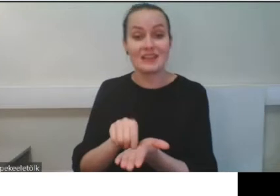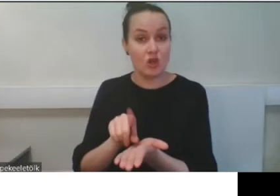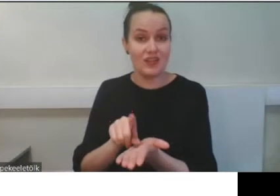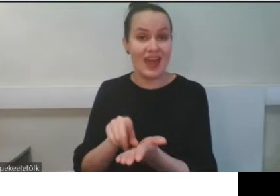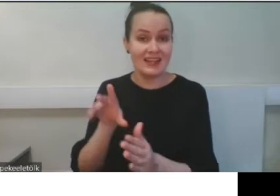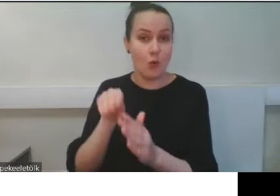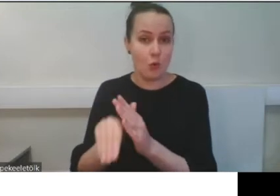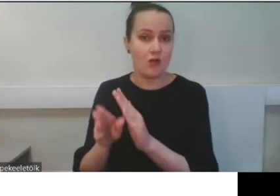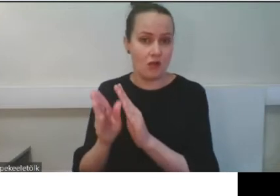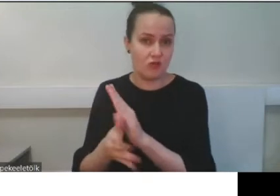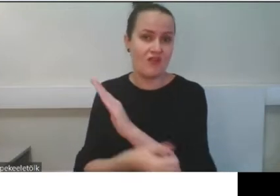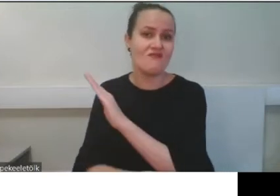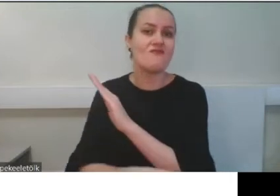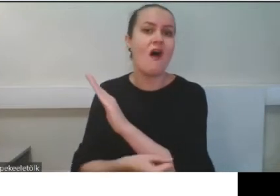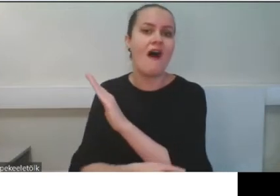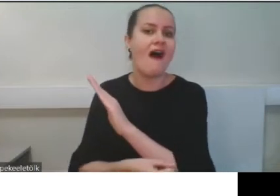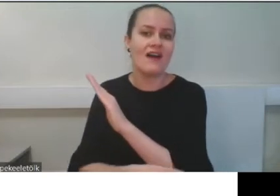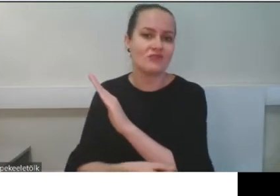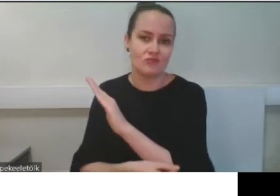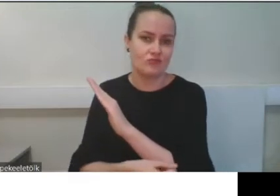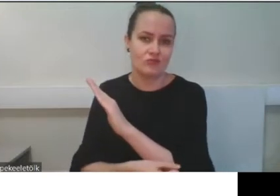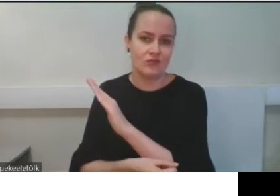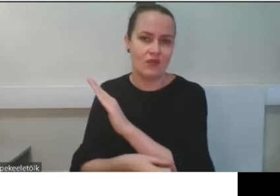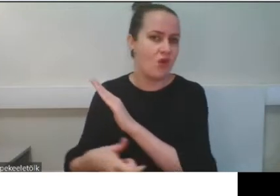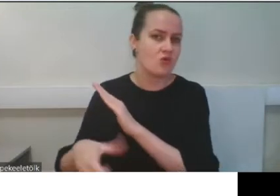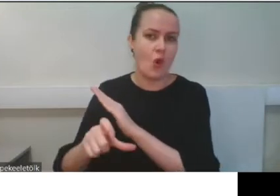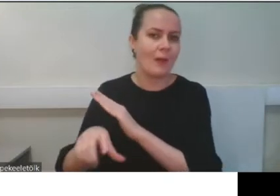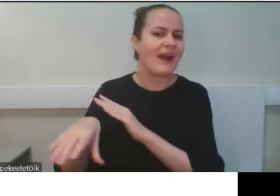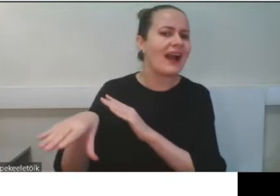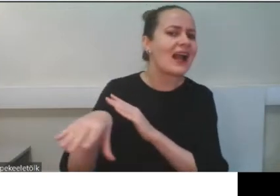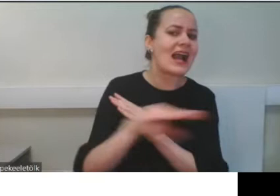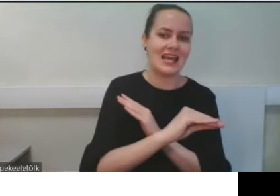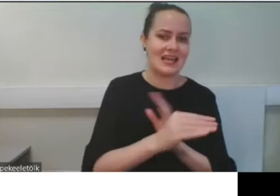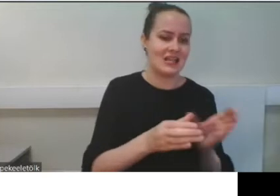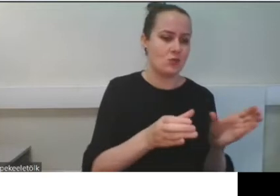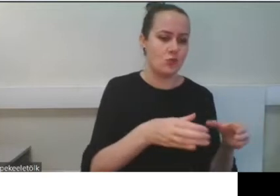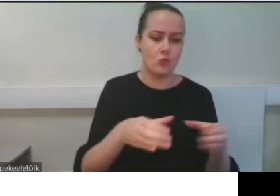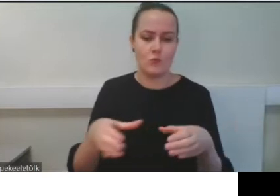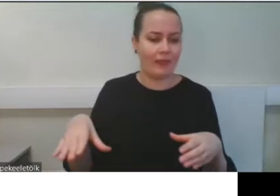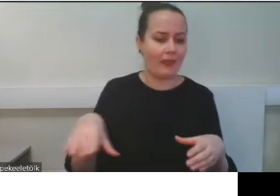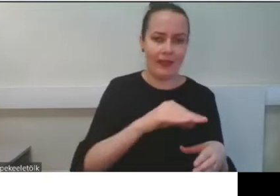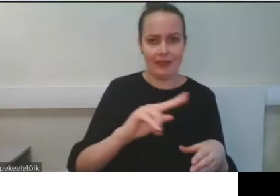siis avaldada ka laste kohta ja näiteks ka vanemajaliste kohta.